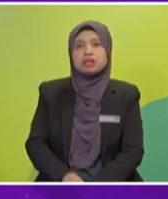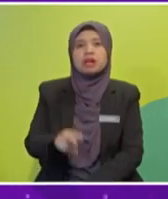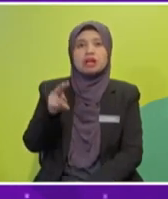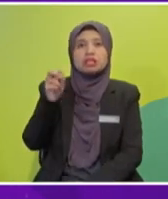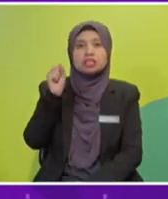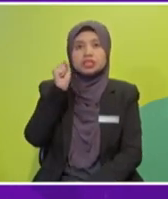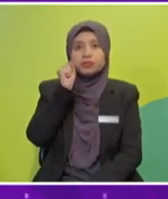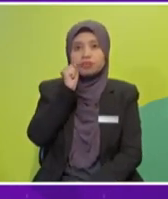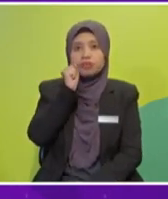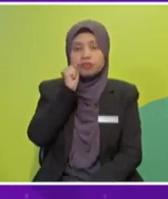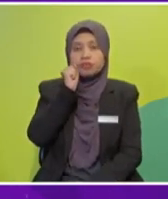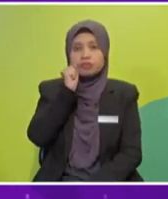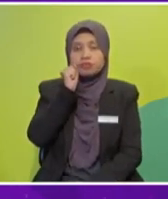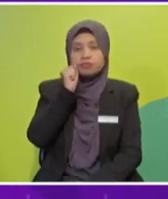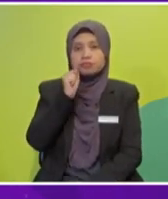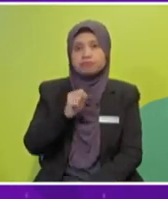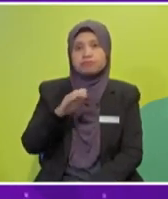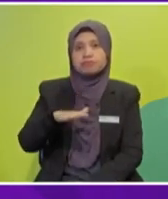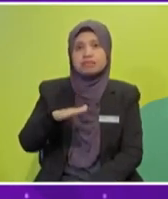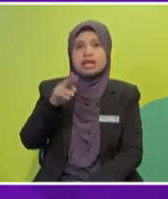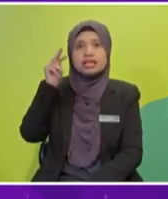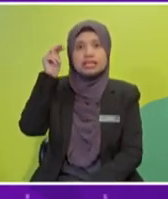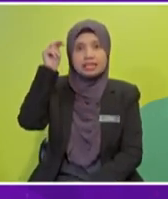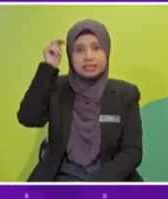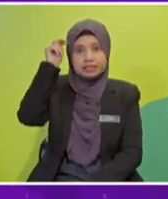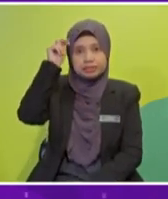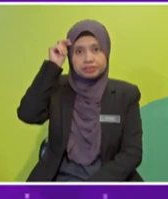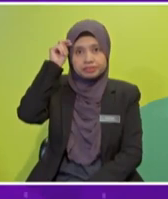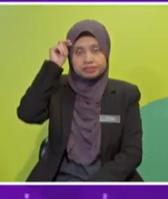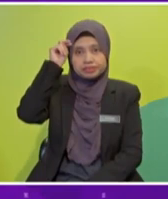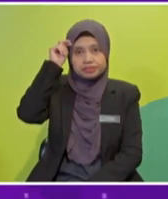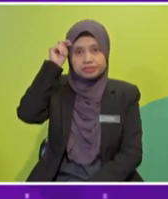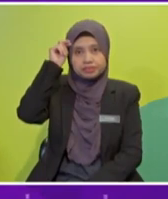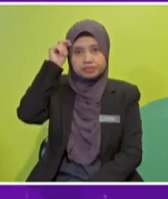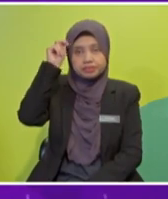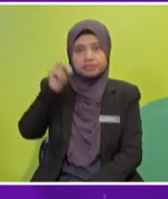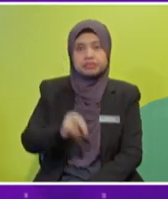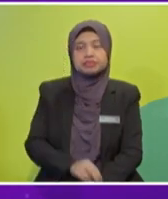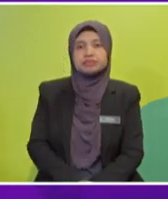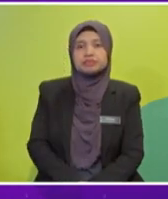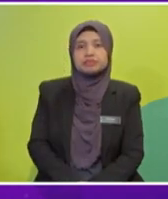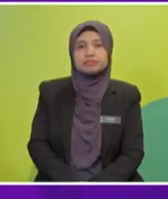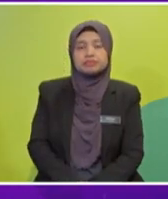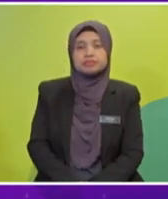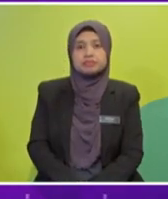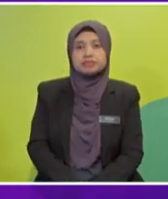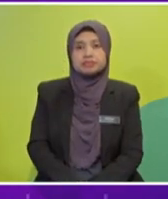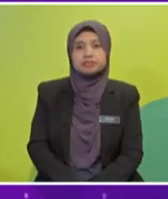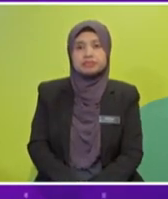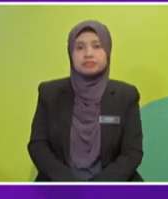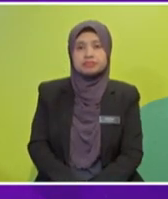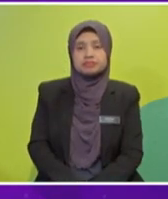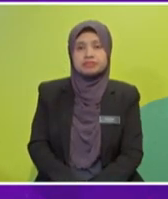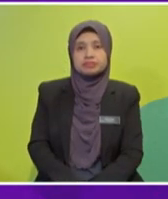Syifa. Bukan, di bawahnya Nik Muhammad Dani, Nik Muhammad Hafiz Dani bin